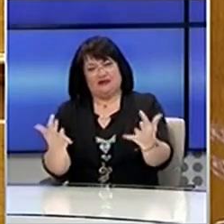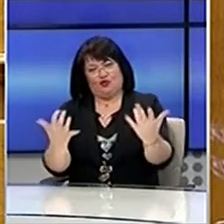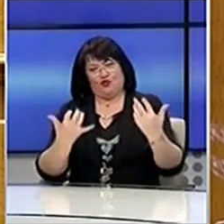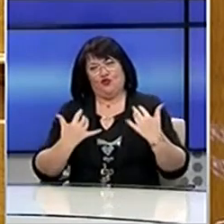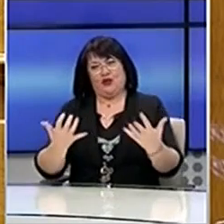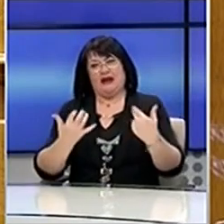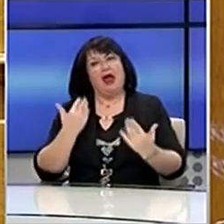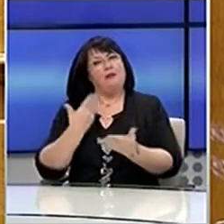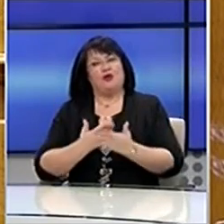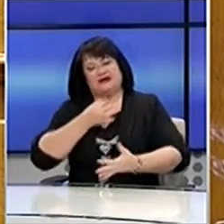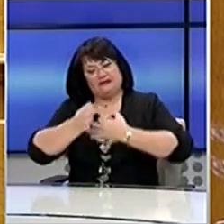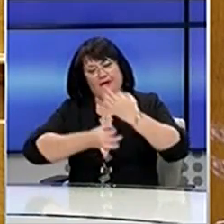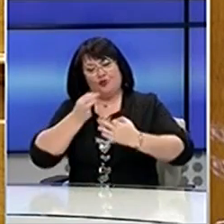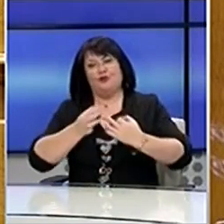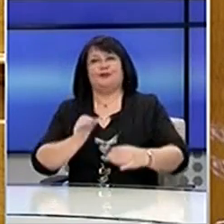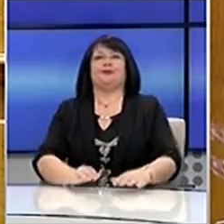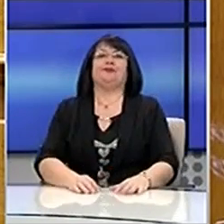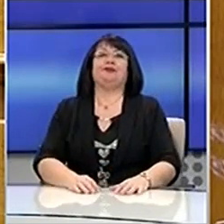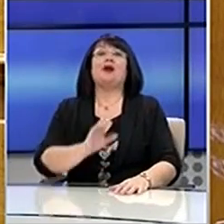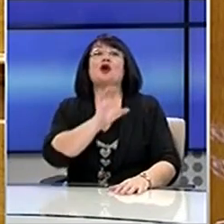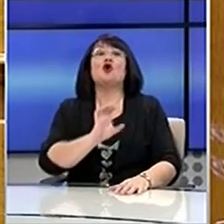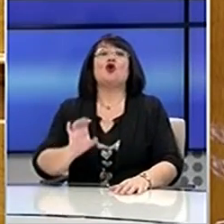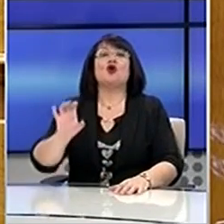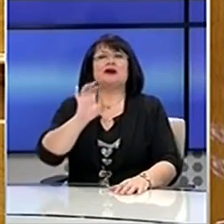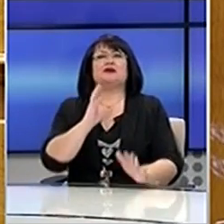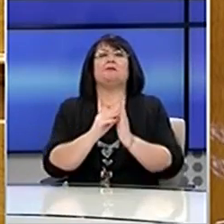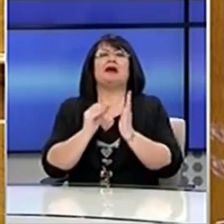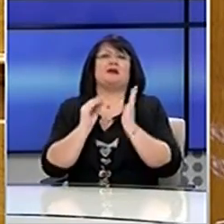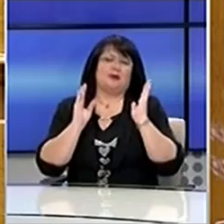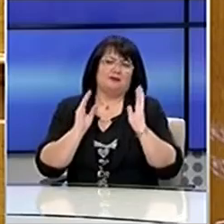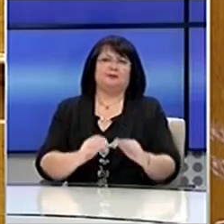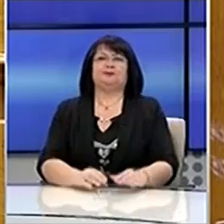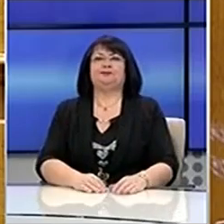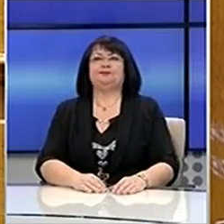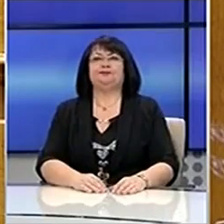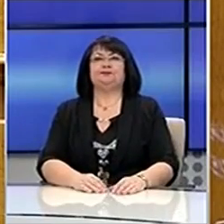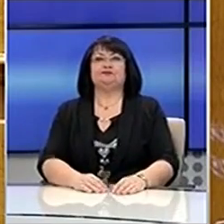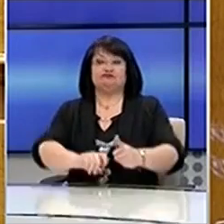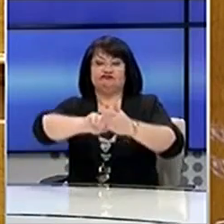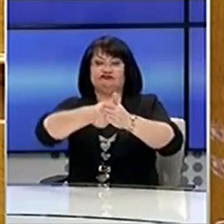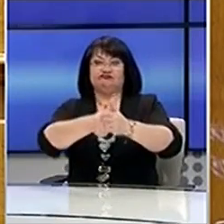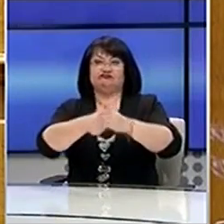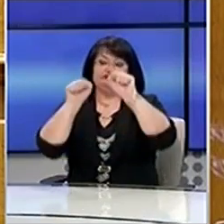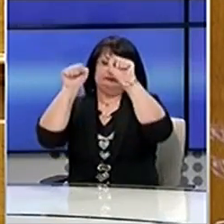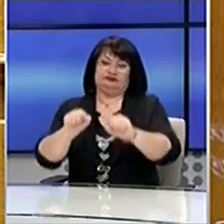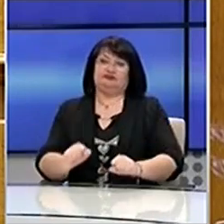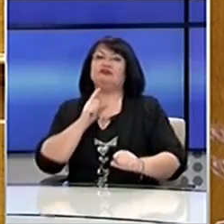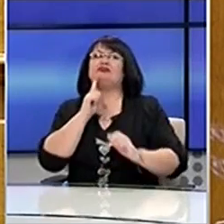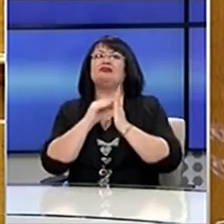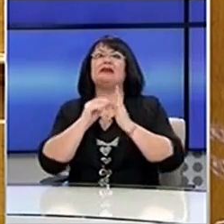να το τεκμηριώσω. Χώρες οι οποίες έμειναν τελείως κλειστές, όπως το